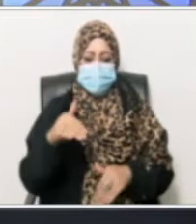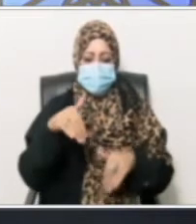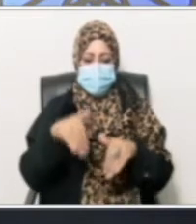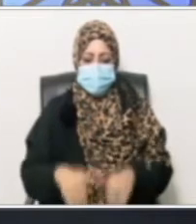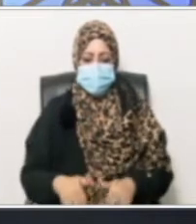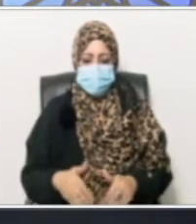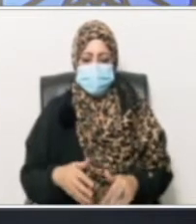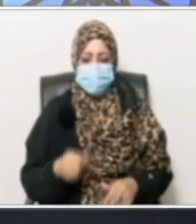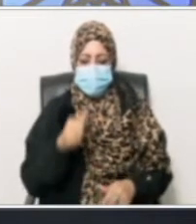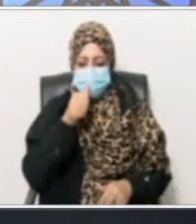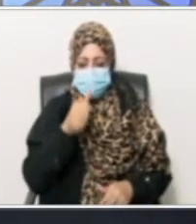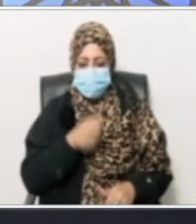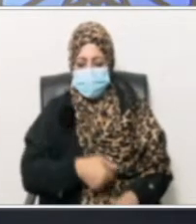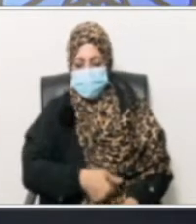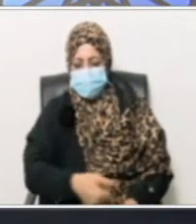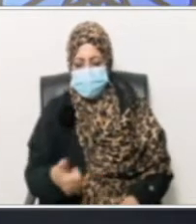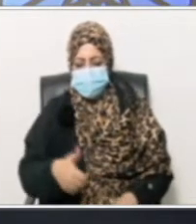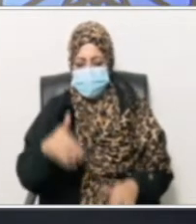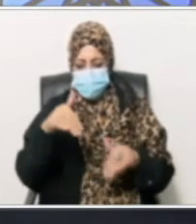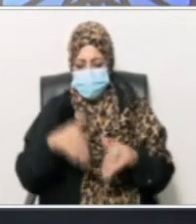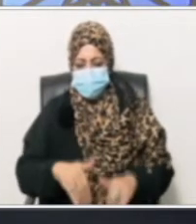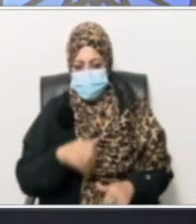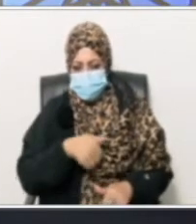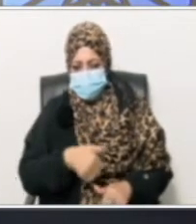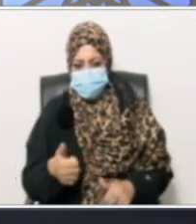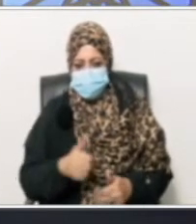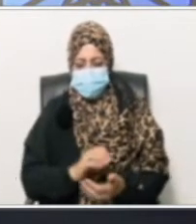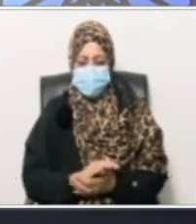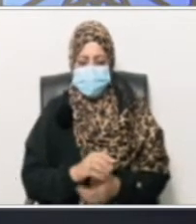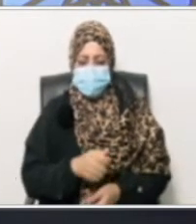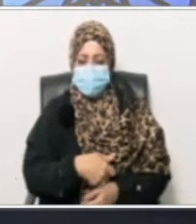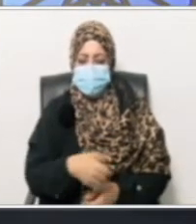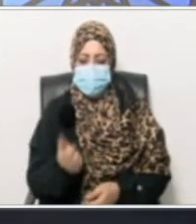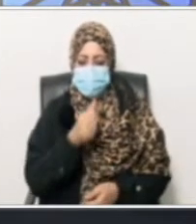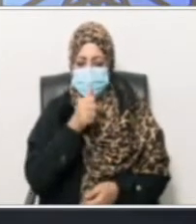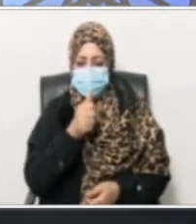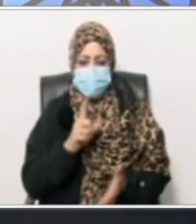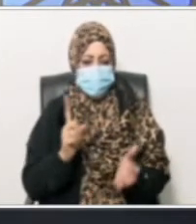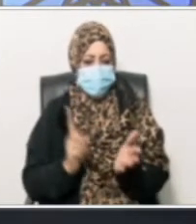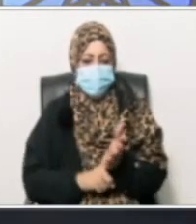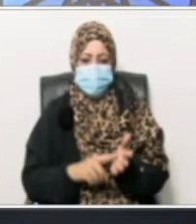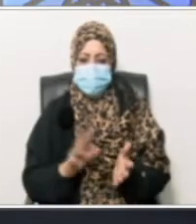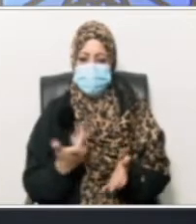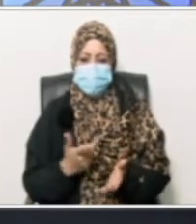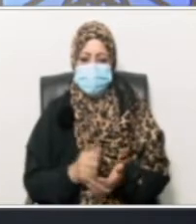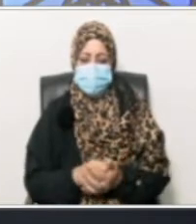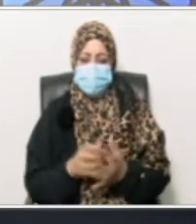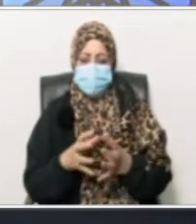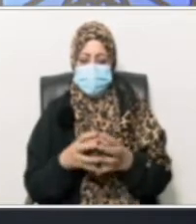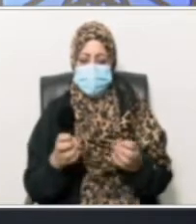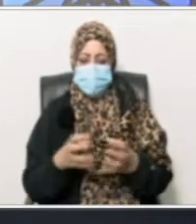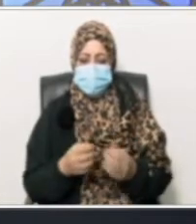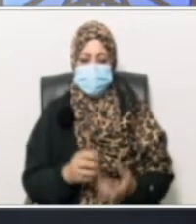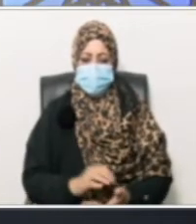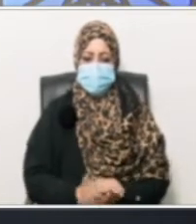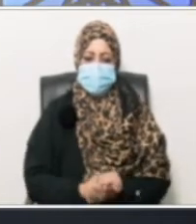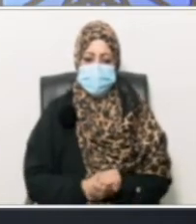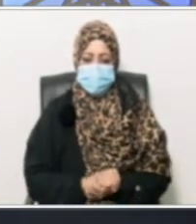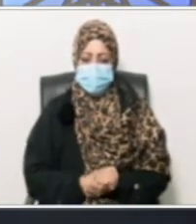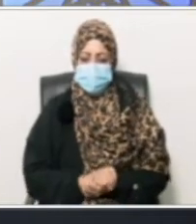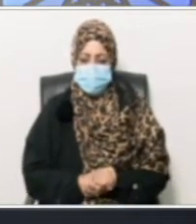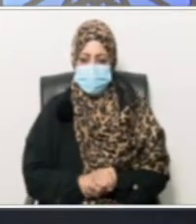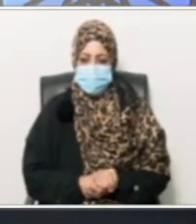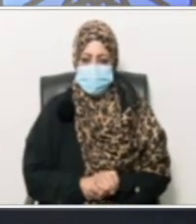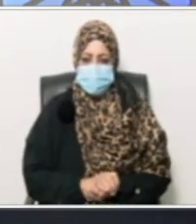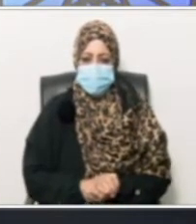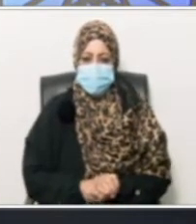بخيته بالمية، شنو حكمه؟ ما حاضر. حضلت الخير يا بل القبر بالماء،